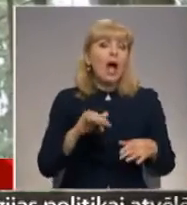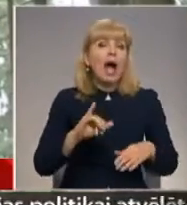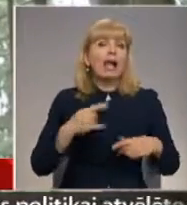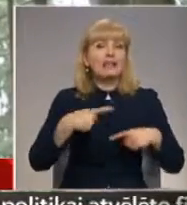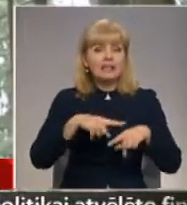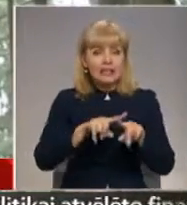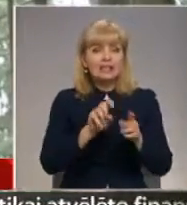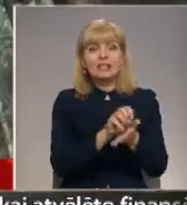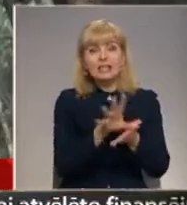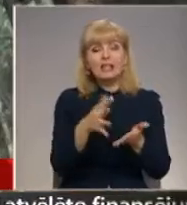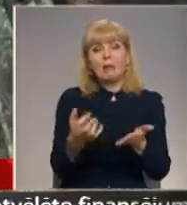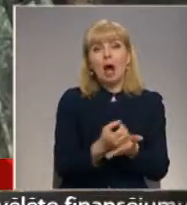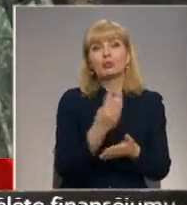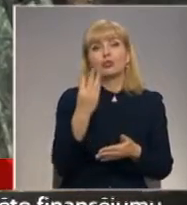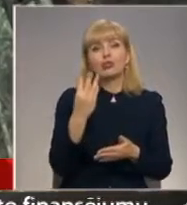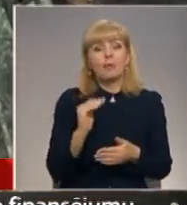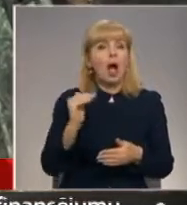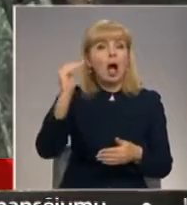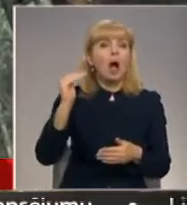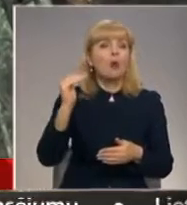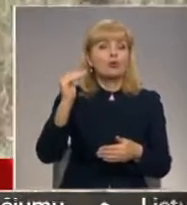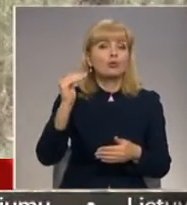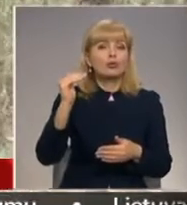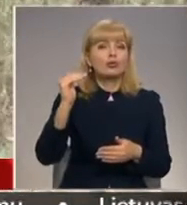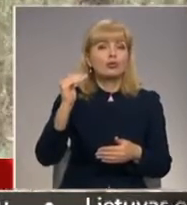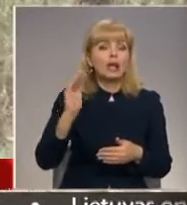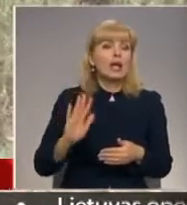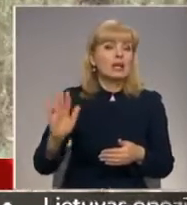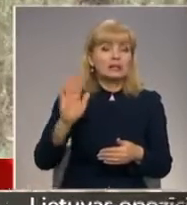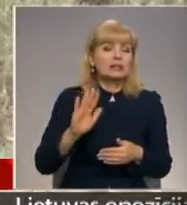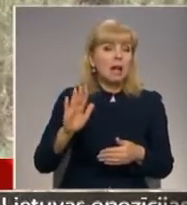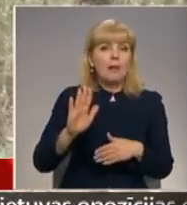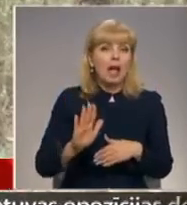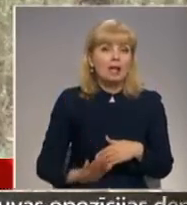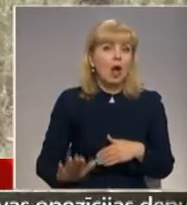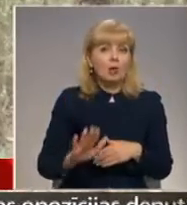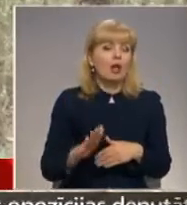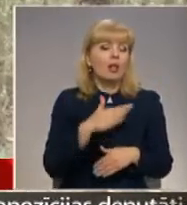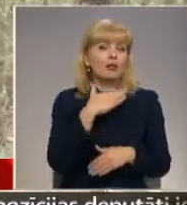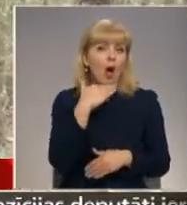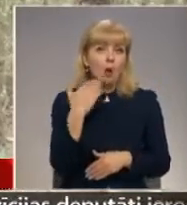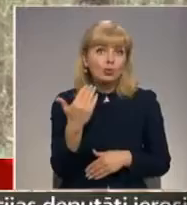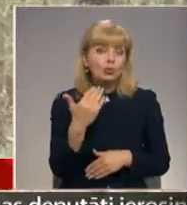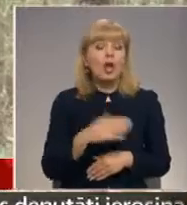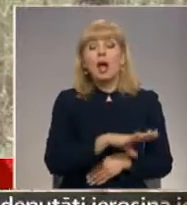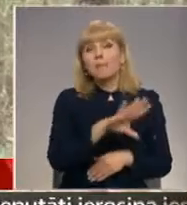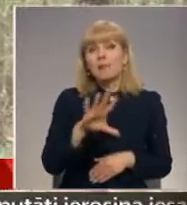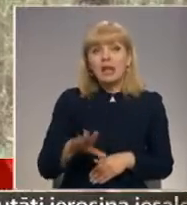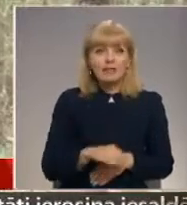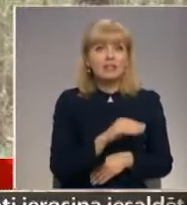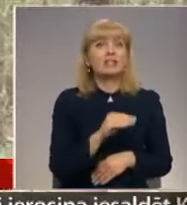palīdzību 4 jauni atrasti Augšzemē un Latgalē. Tas ir cīši daudz. Nu, pa